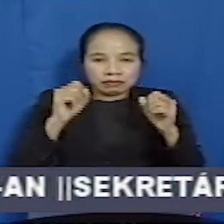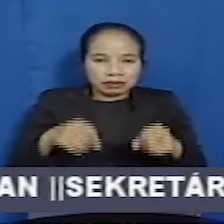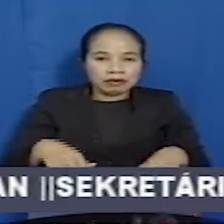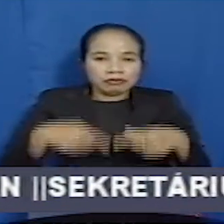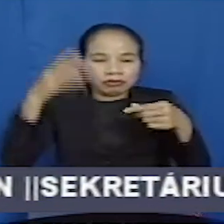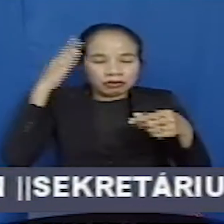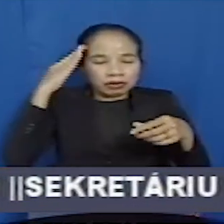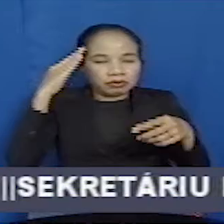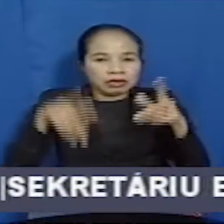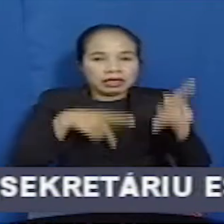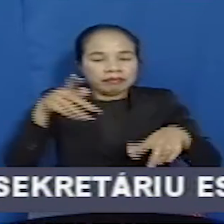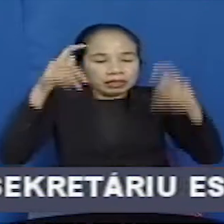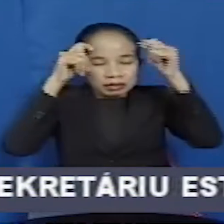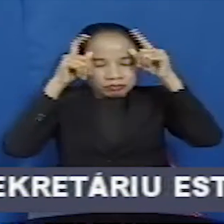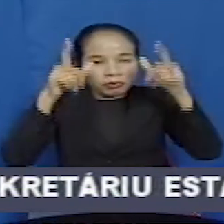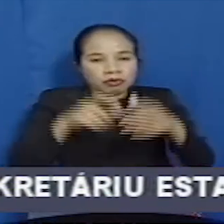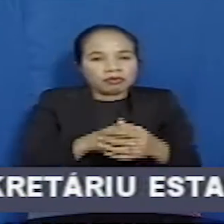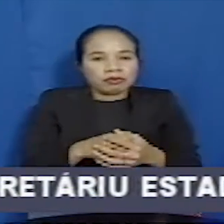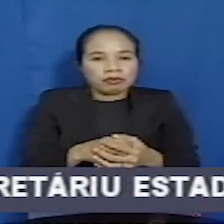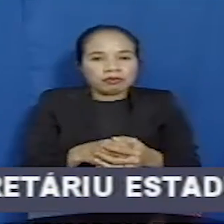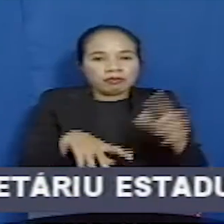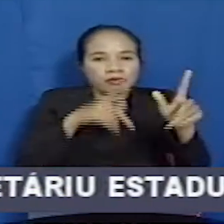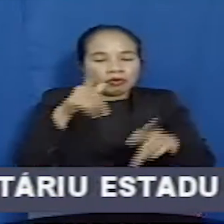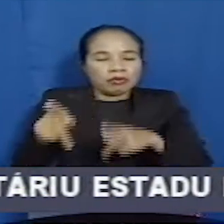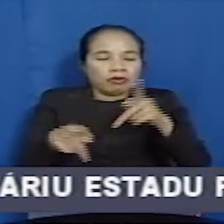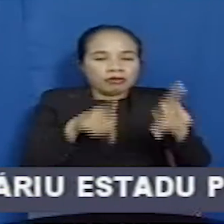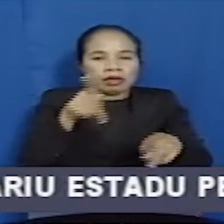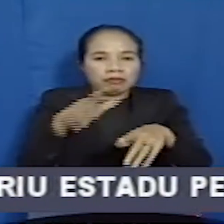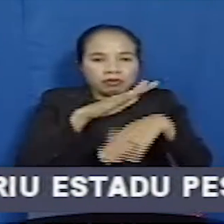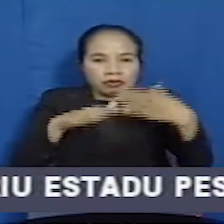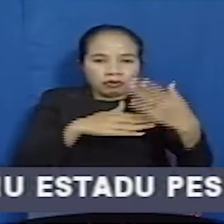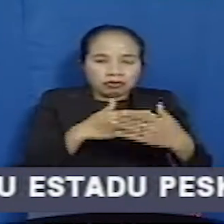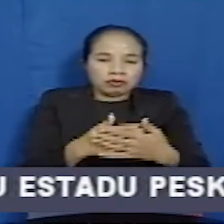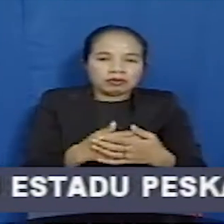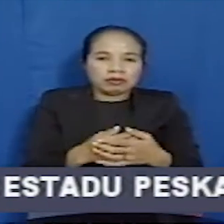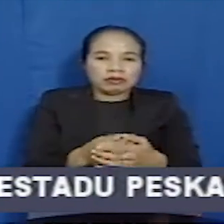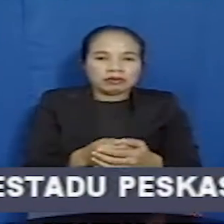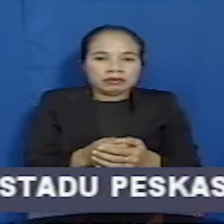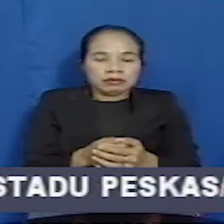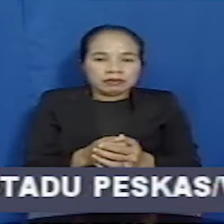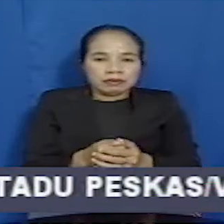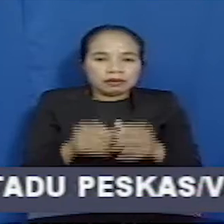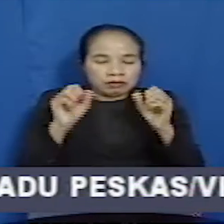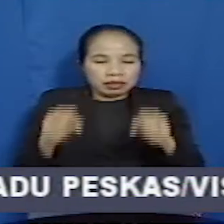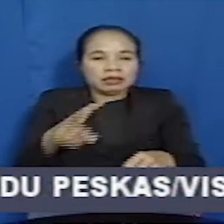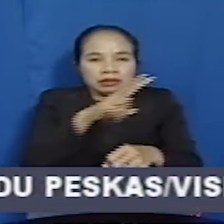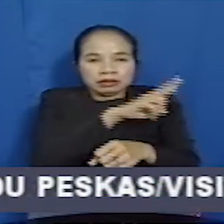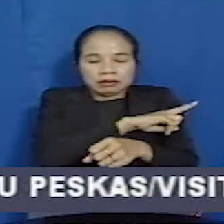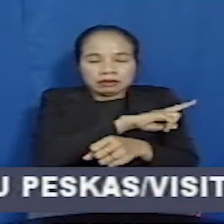motif emati mau sih ramos pov sih darang sih bela bela tu ramos